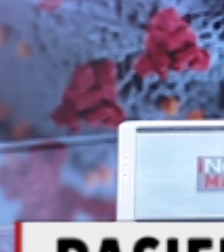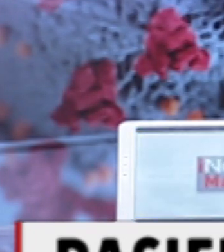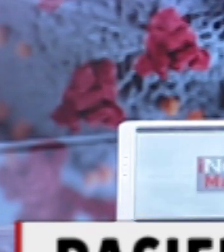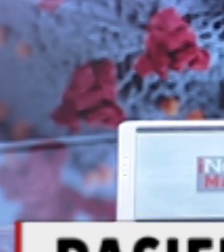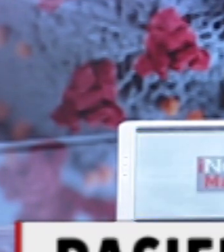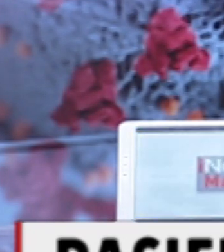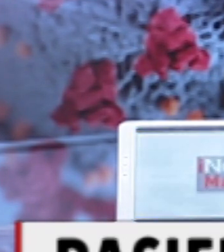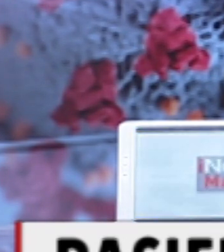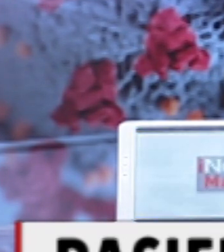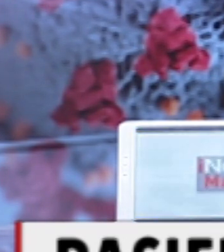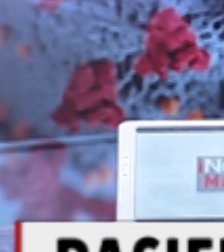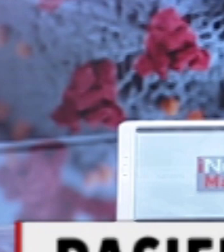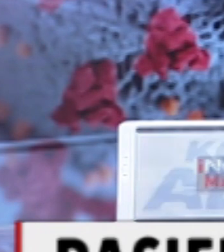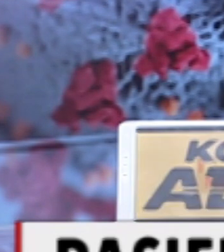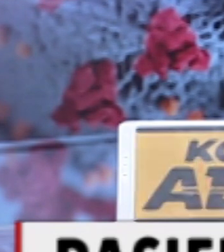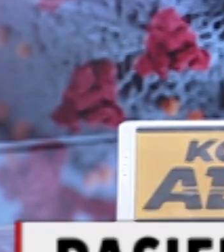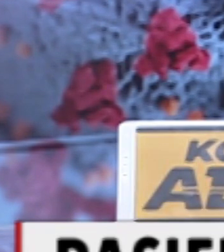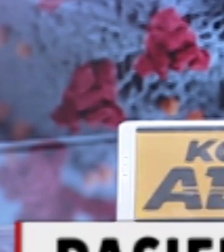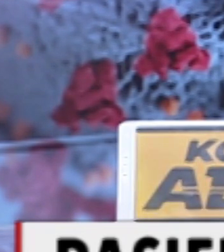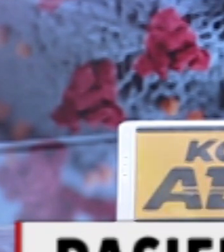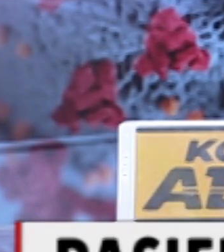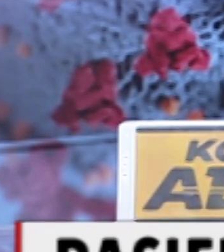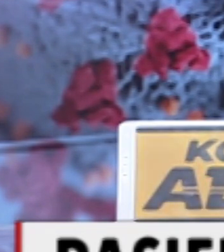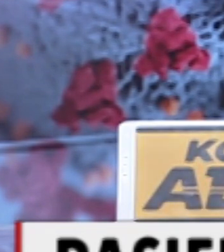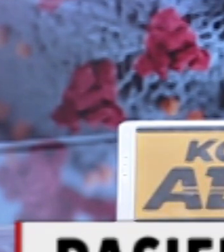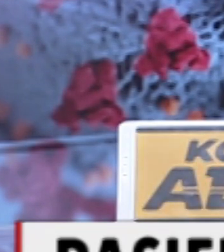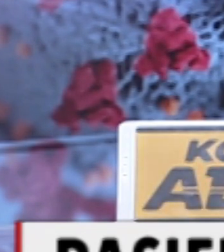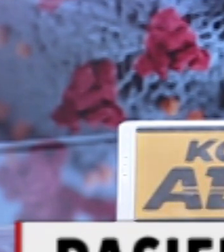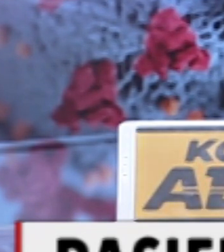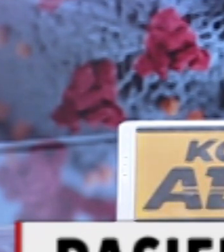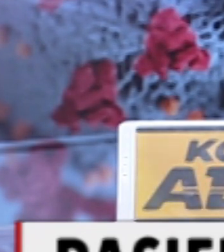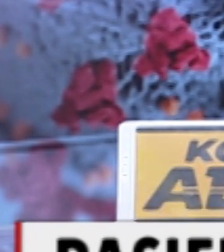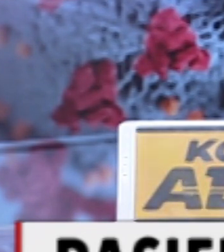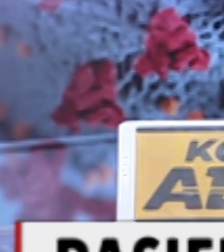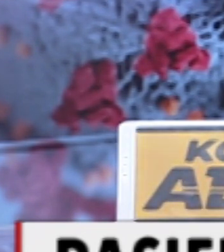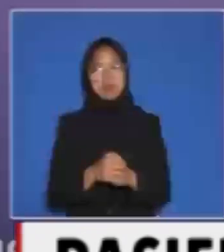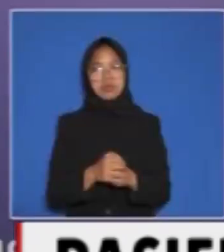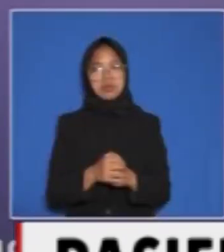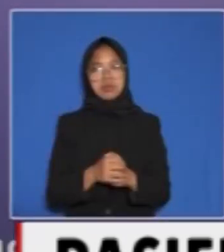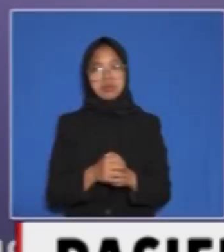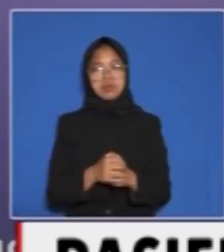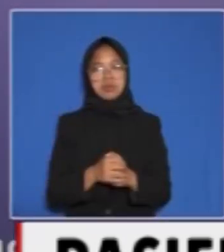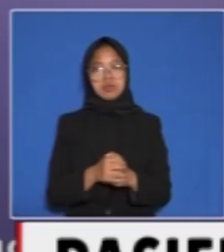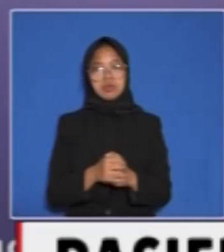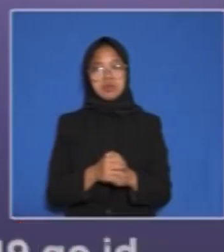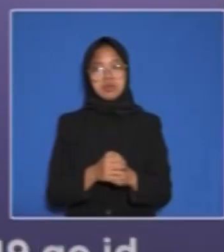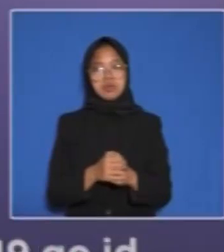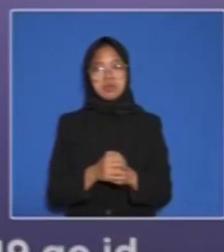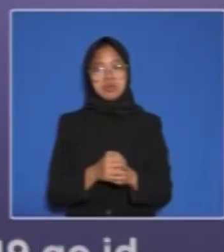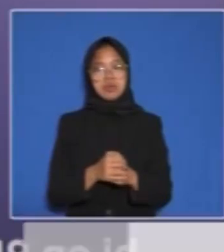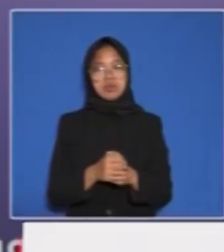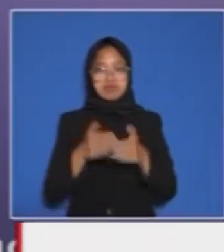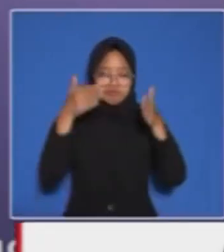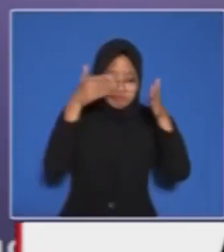diantaranya meninggal dunia sementara 1391 orang dinyatakan sembuh spesimen yang telah kita